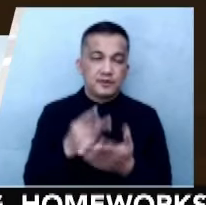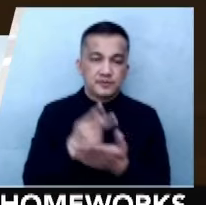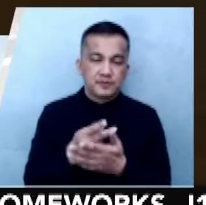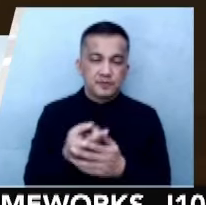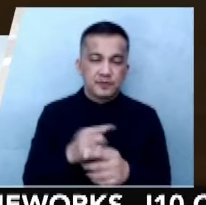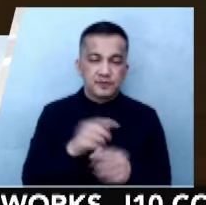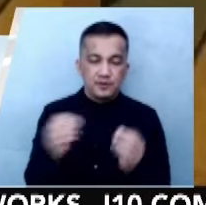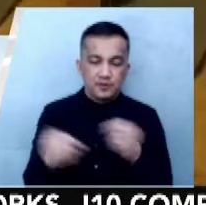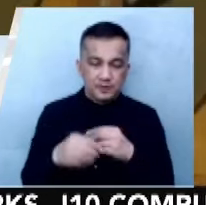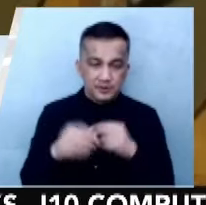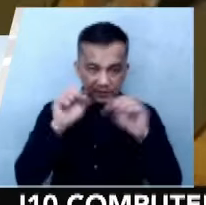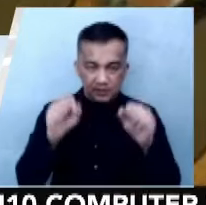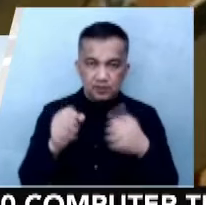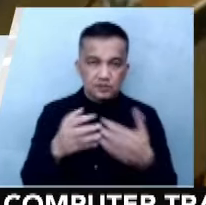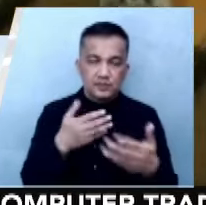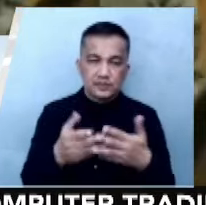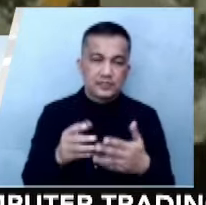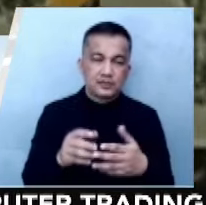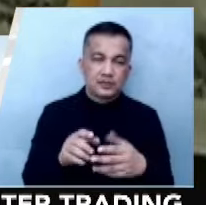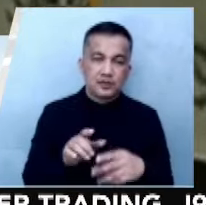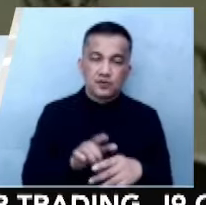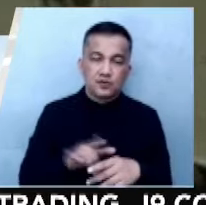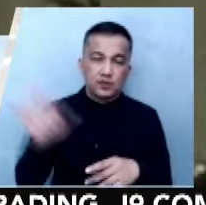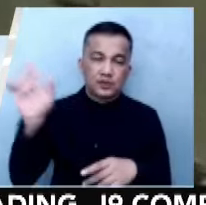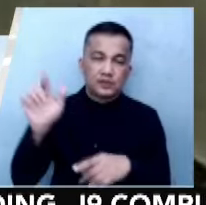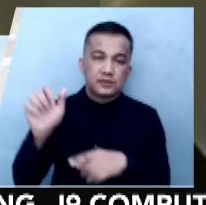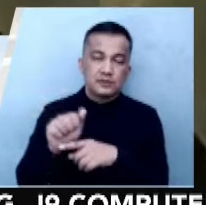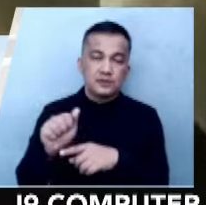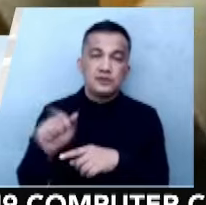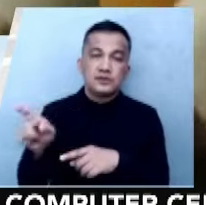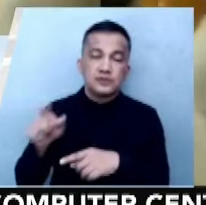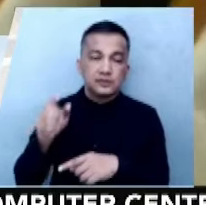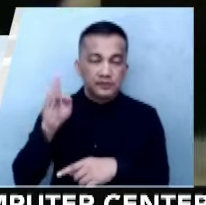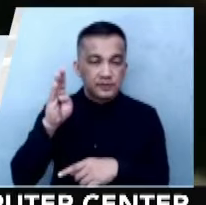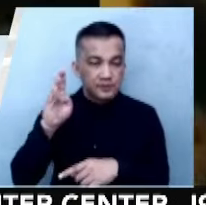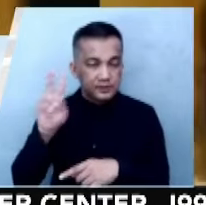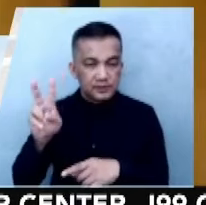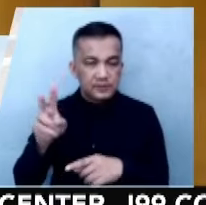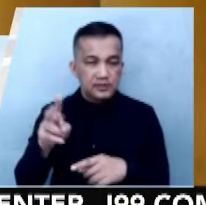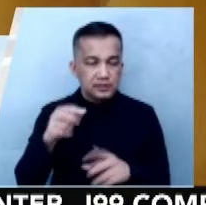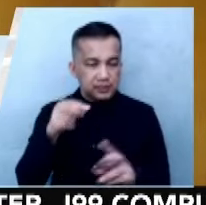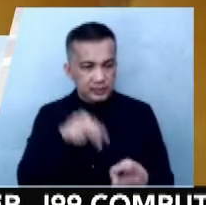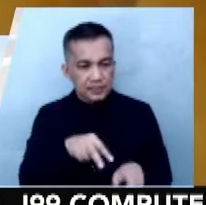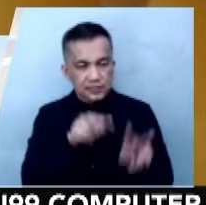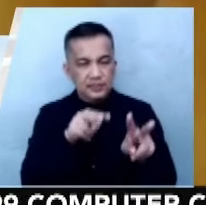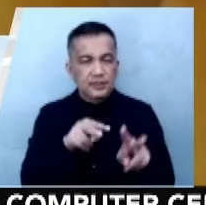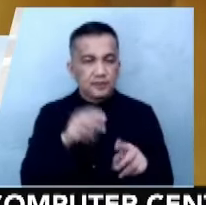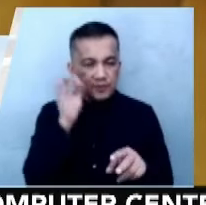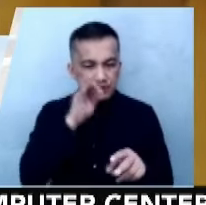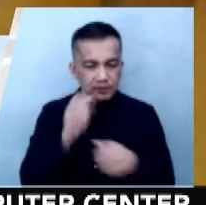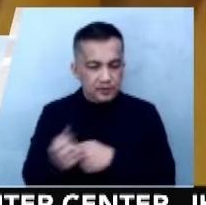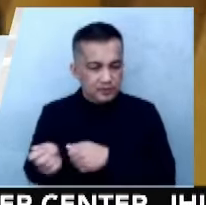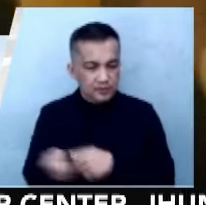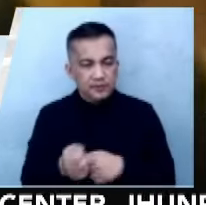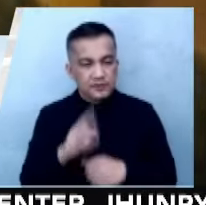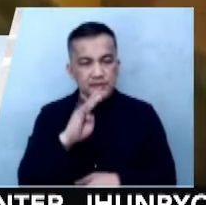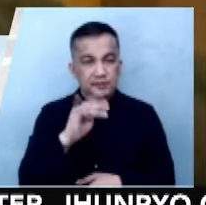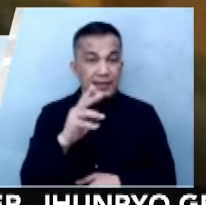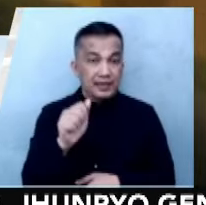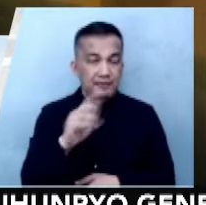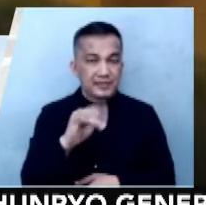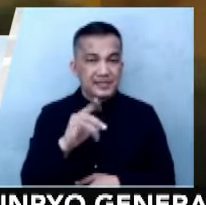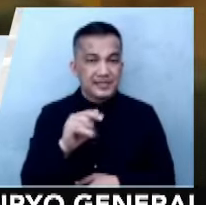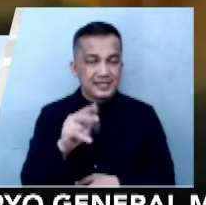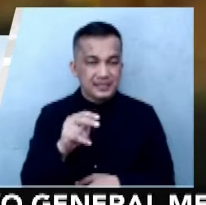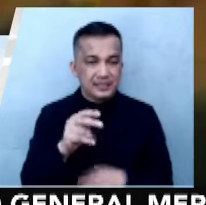palasyo kanina dahil nagte-training abroad. Kinilala rin ang Pinay golfer na si Bianca Pagdanganan na nagtapos